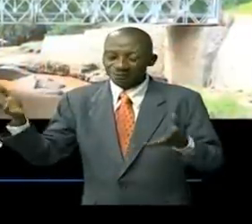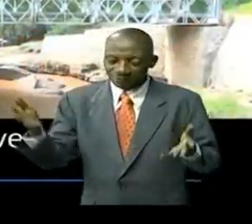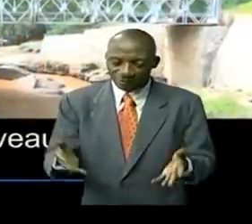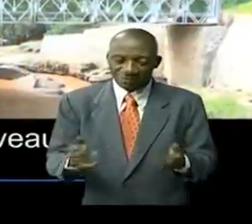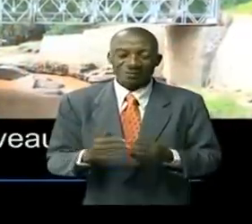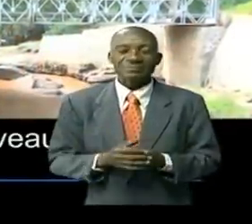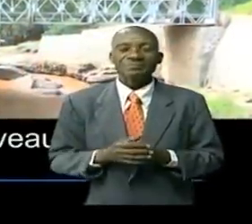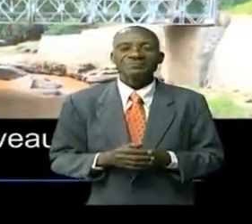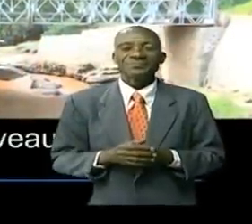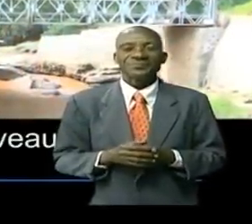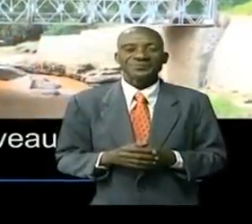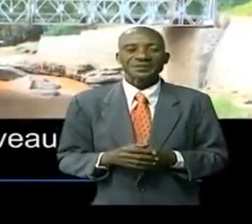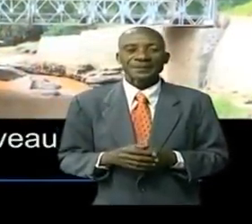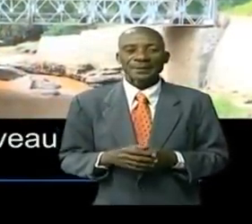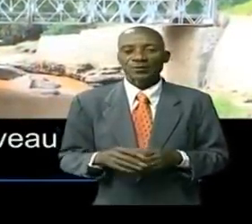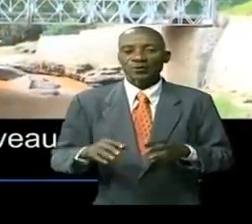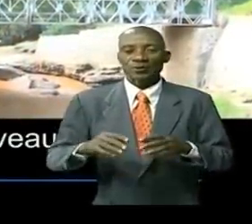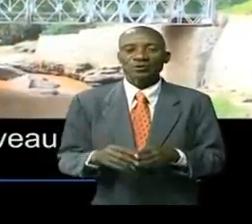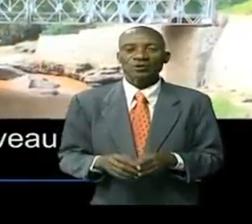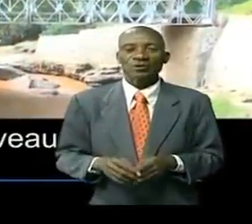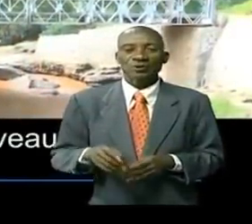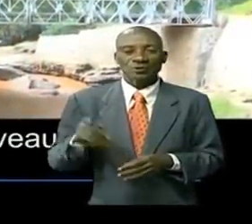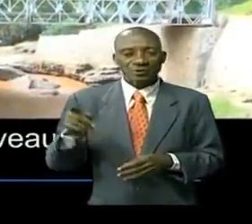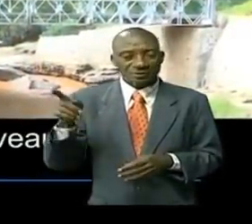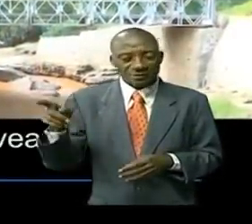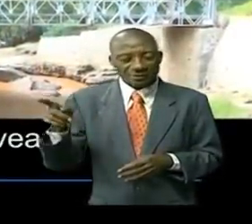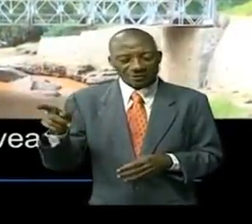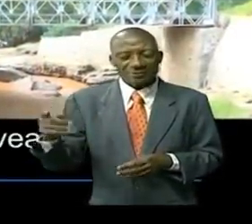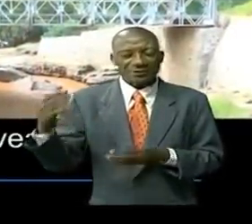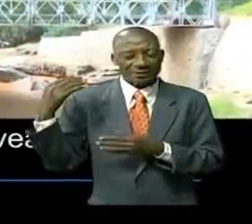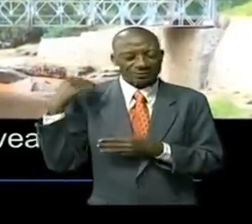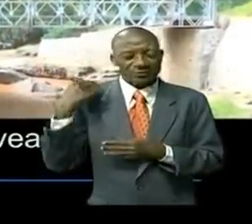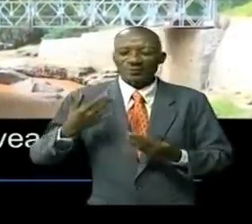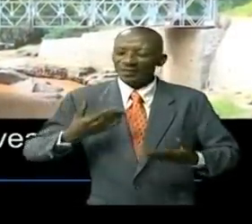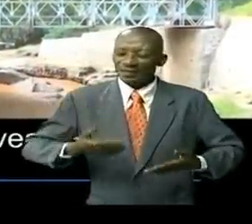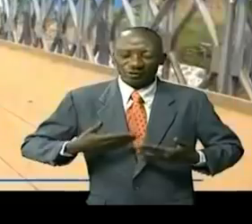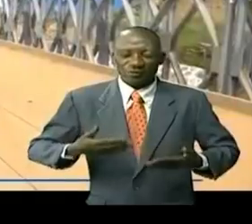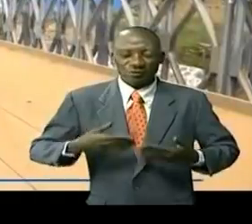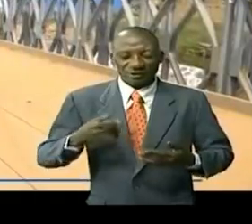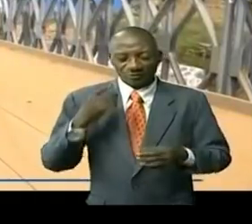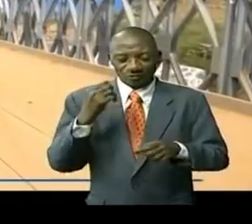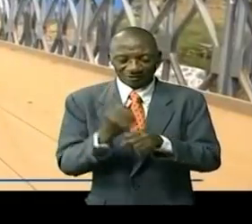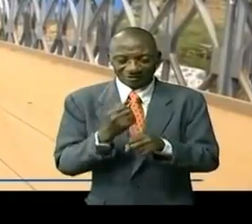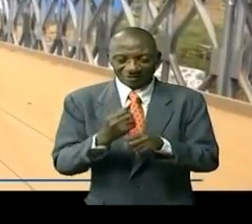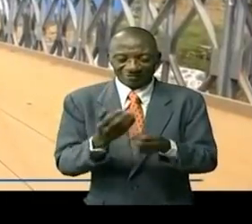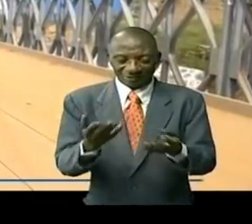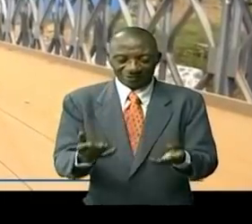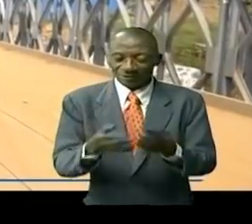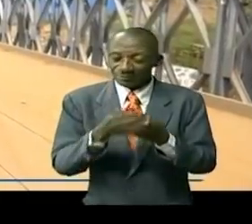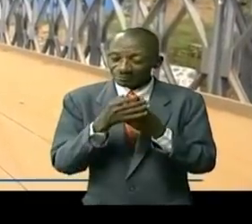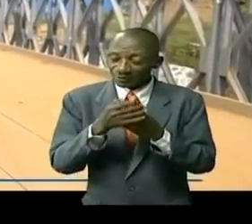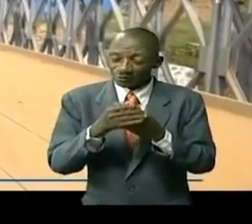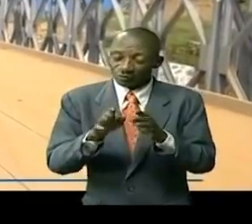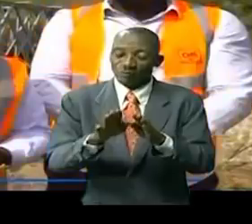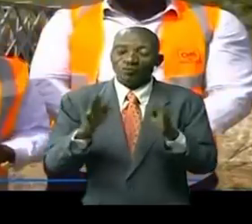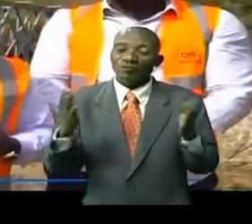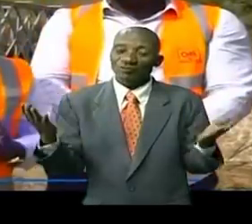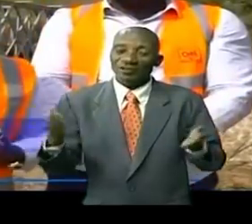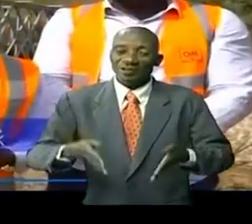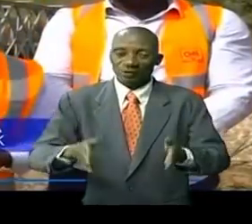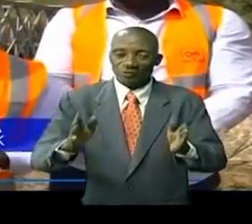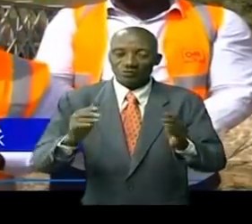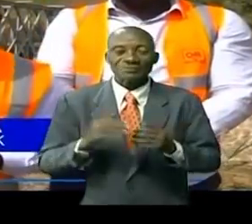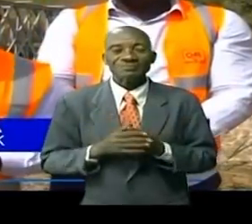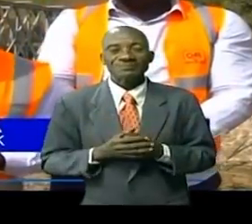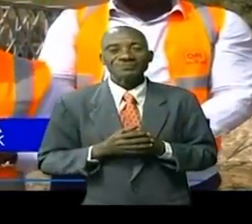Kamoura s'est dit satisfait de l'évolution des travaux dont l'inauguration pourra intervenir incessamment. Sur cette route, il y a plusieurs